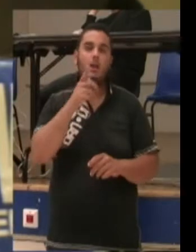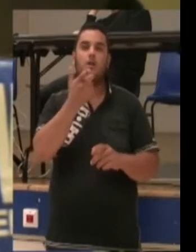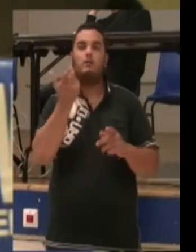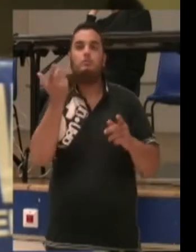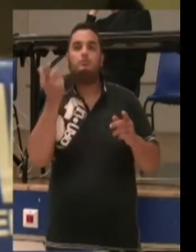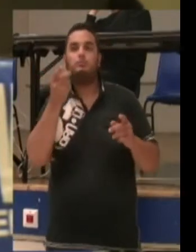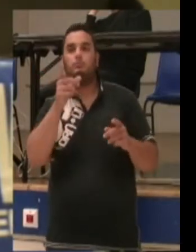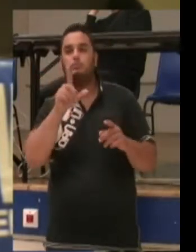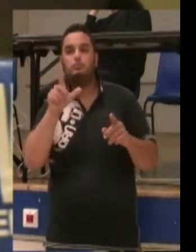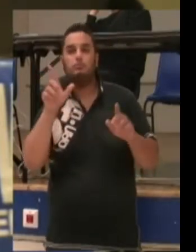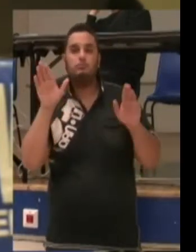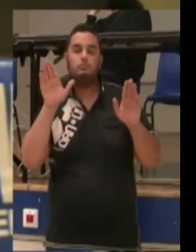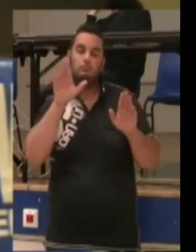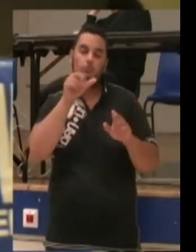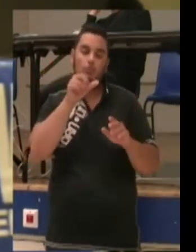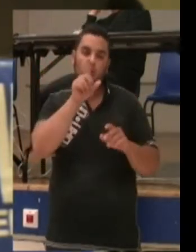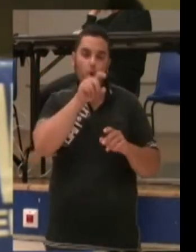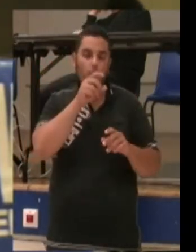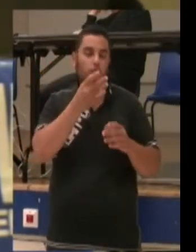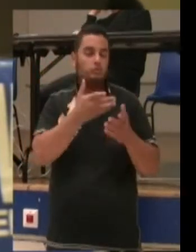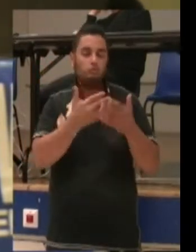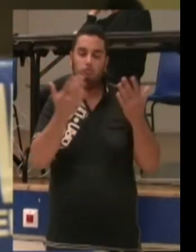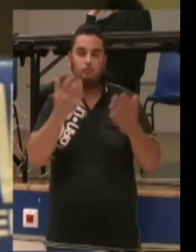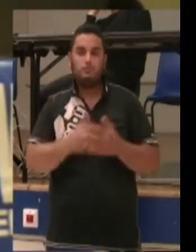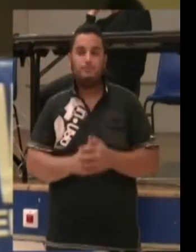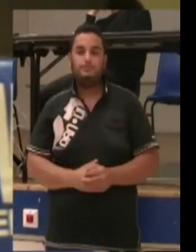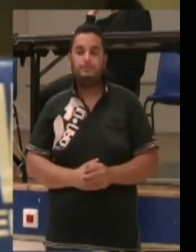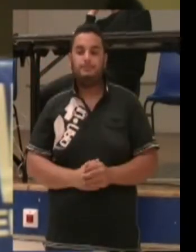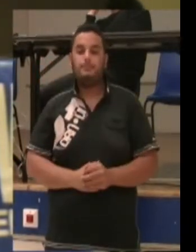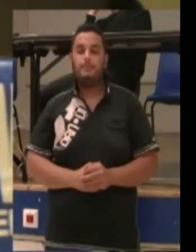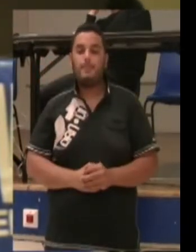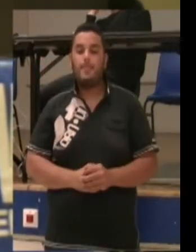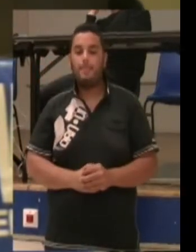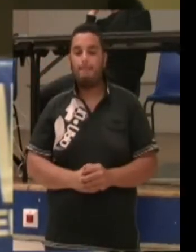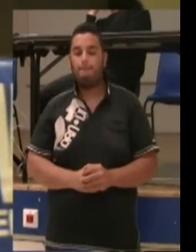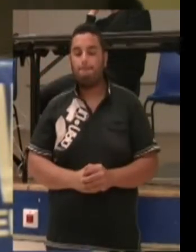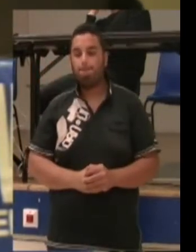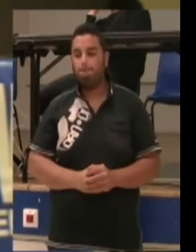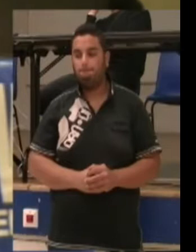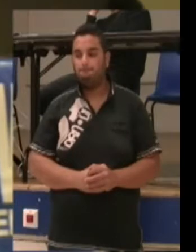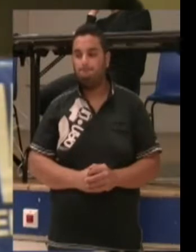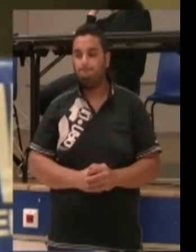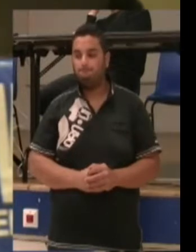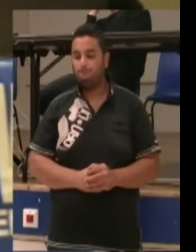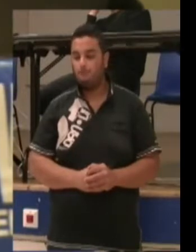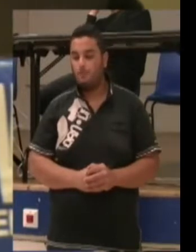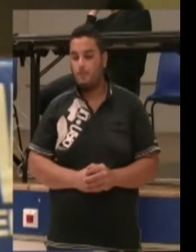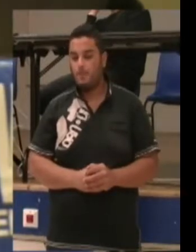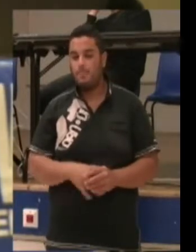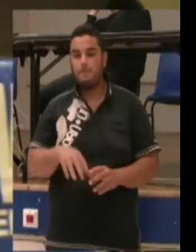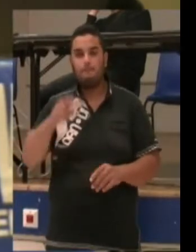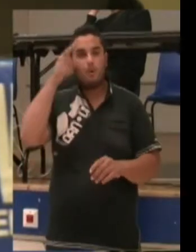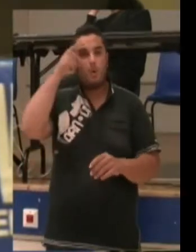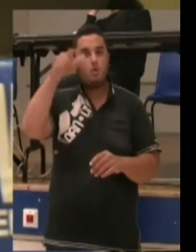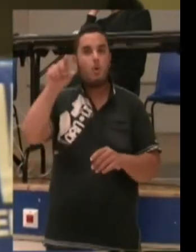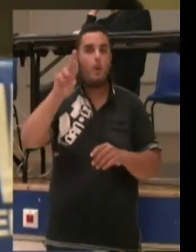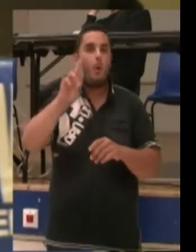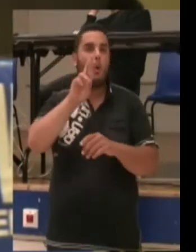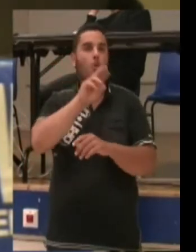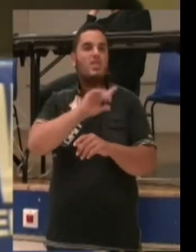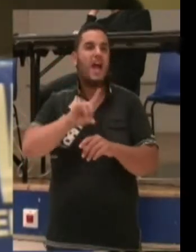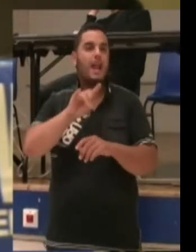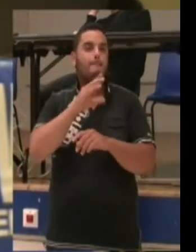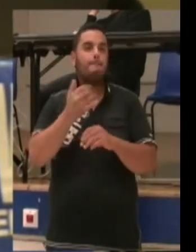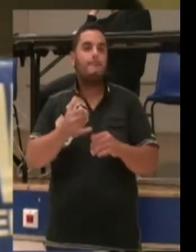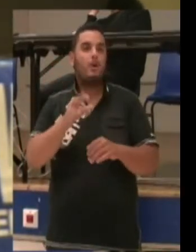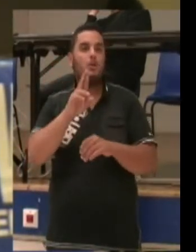de volailles bio élevées par un éleveur. Donc, alors au niveau de Lyon-Rhône-Alpes, alors on a une section